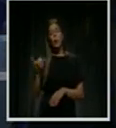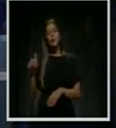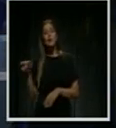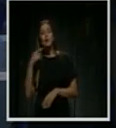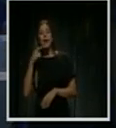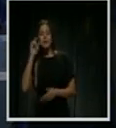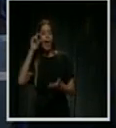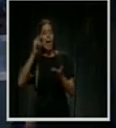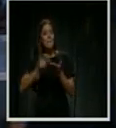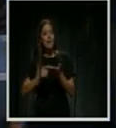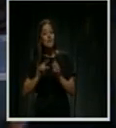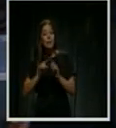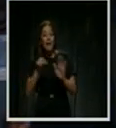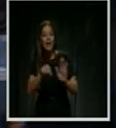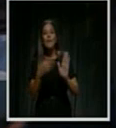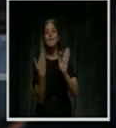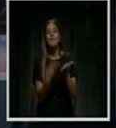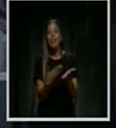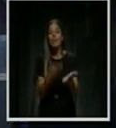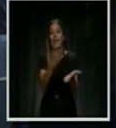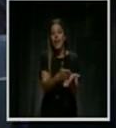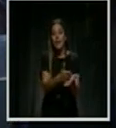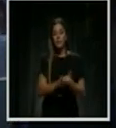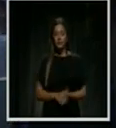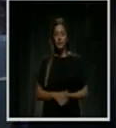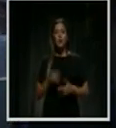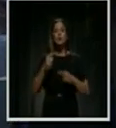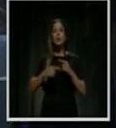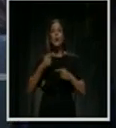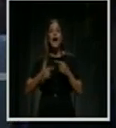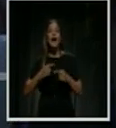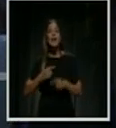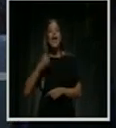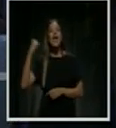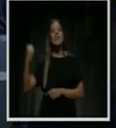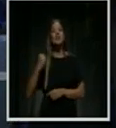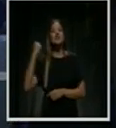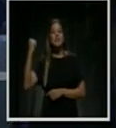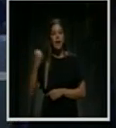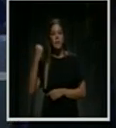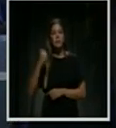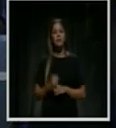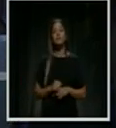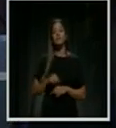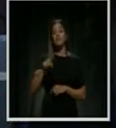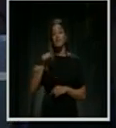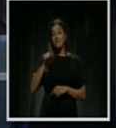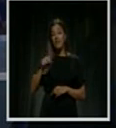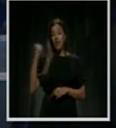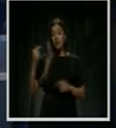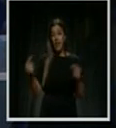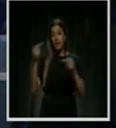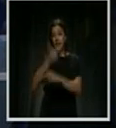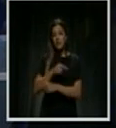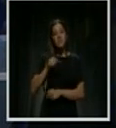għaliex il-fatti ma jmerjhom ħadd. L-enerġija alternattiva waħda mill-agħar rati fl-Unjoni Ewropea. Għaliex? Għax